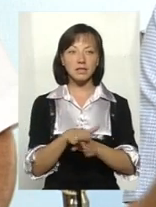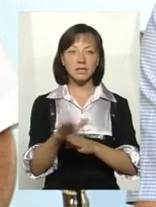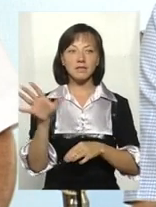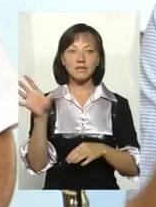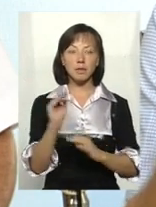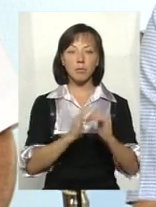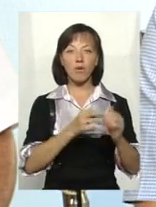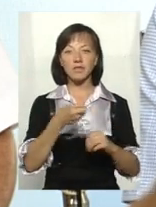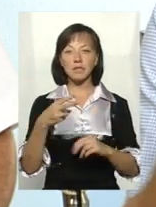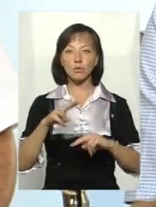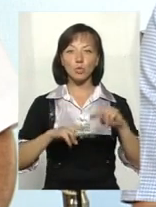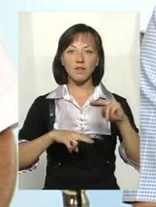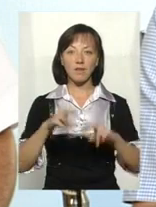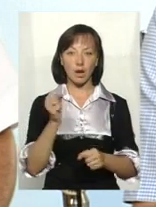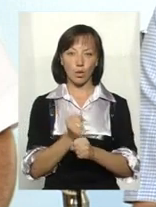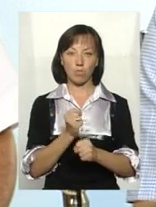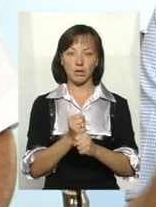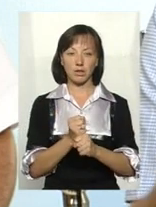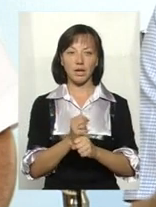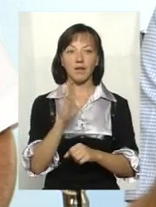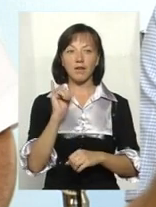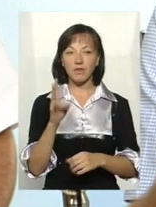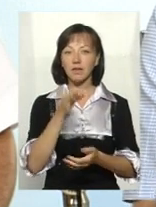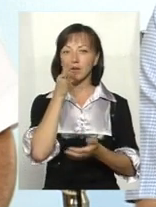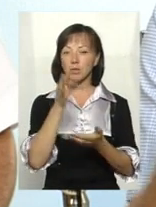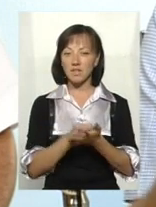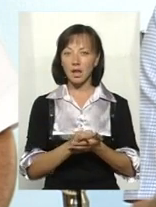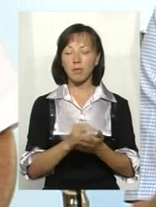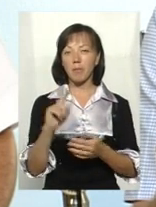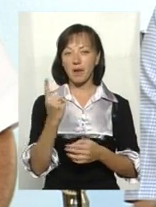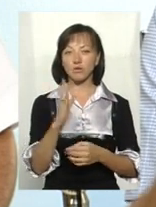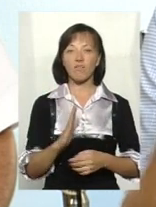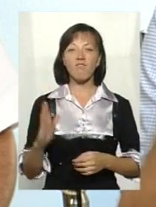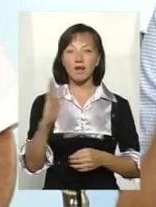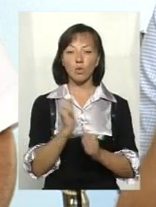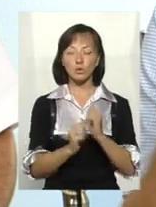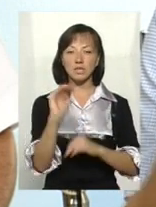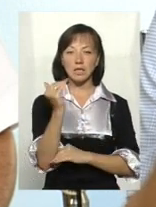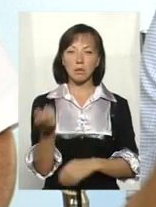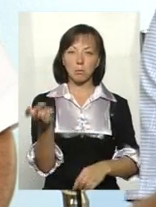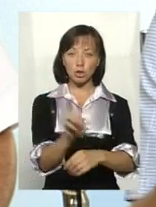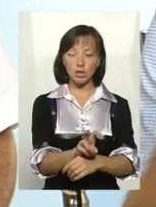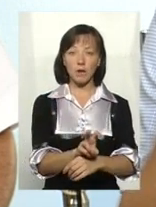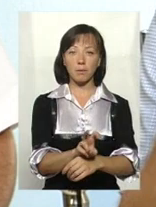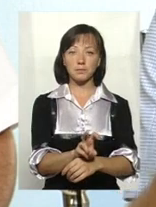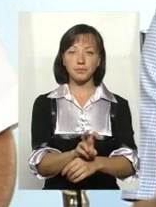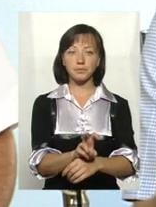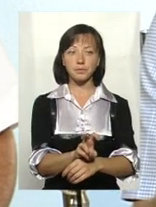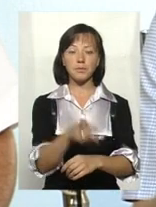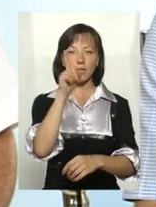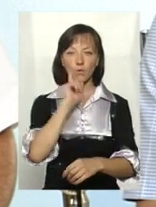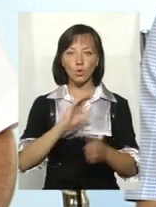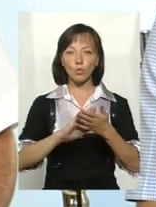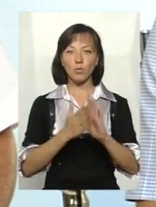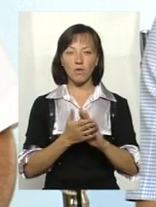всіх професійних будівельних робіт. І він відповідає за те, щоб 1 вересня кожна дитина прийшла в комфортні